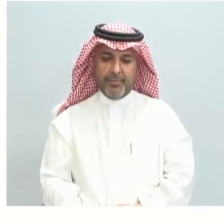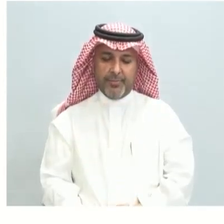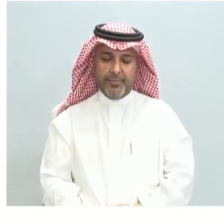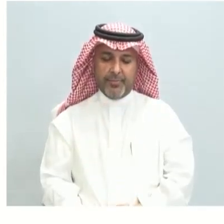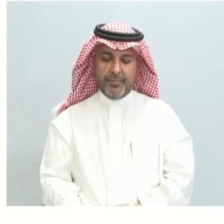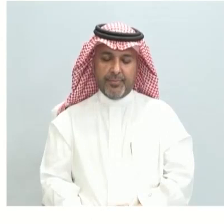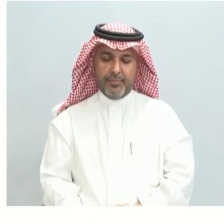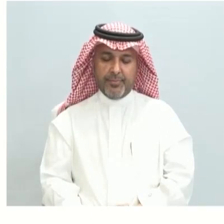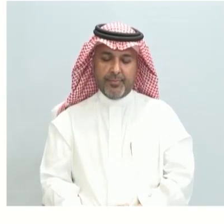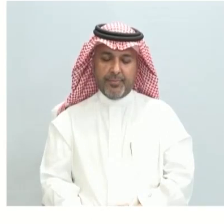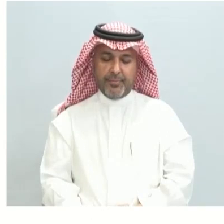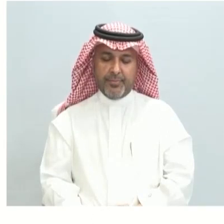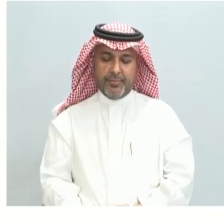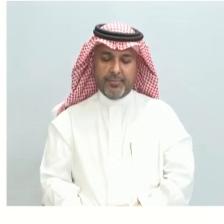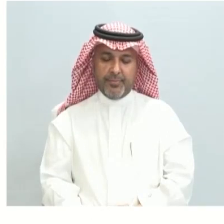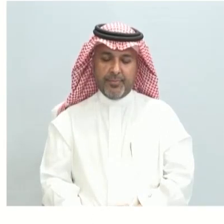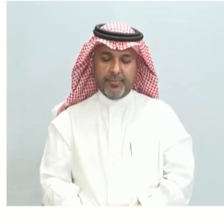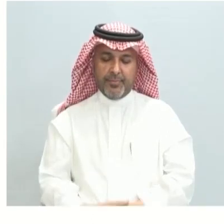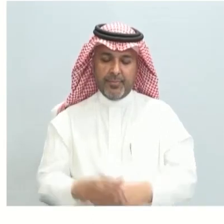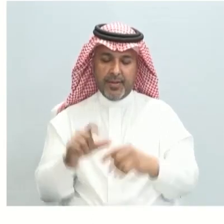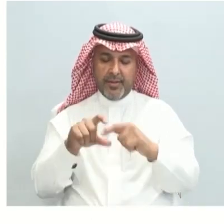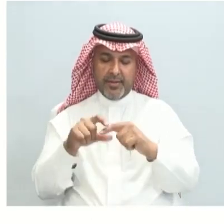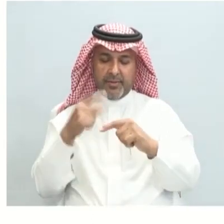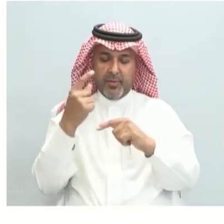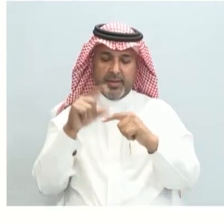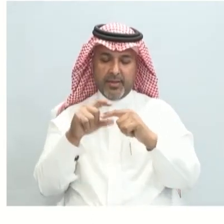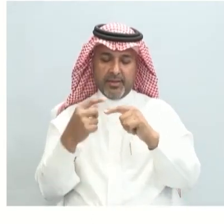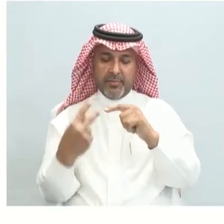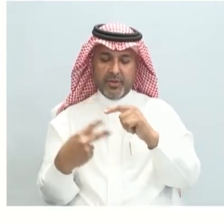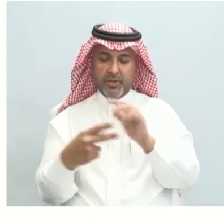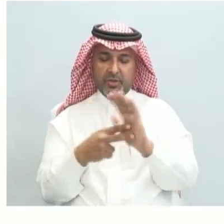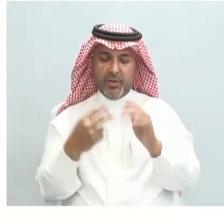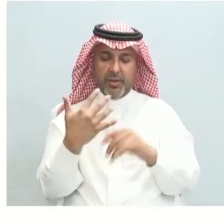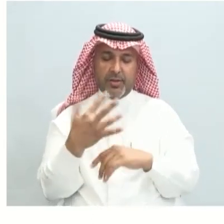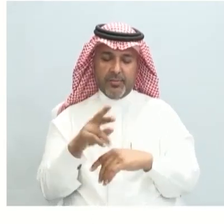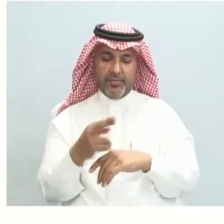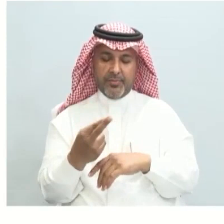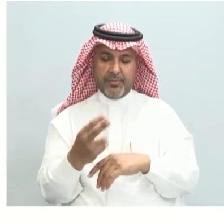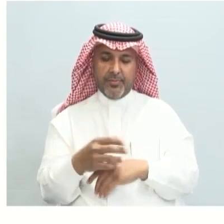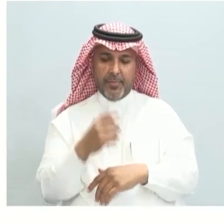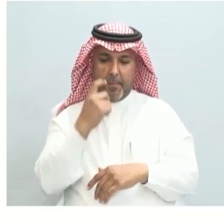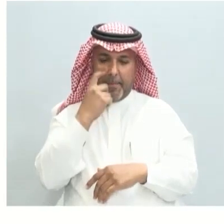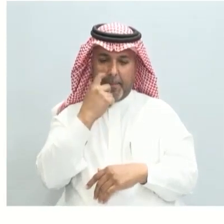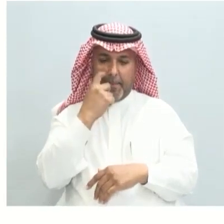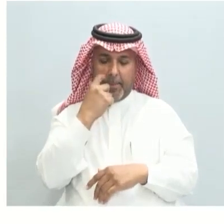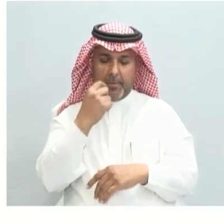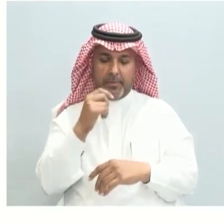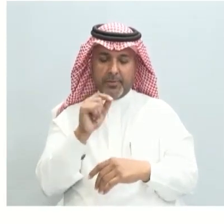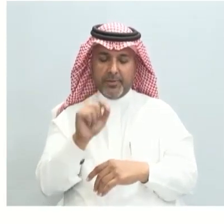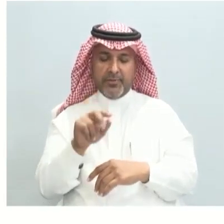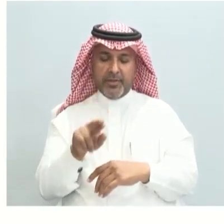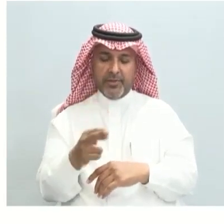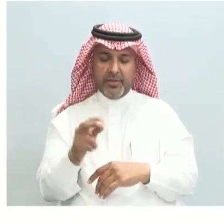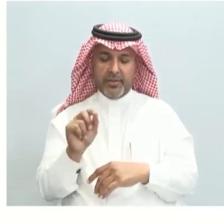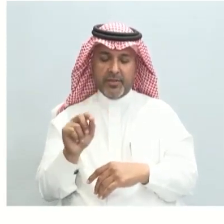0.05 يعني تكون 0.05 بهذا الشكل. قالك افترض أن السعة تساوي وحدة واحدة، اكتب